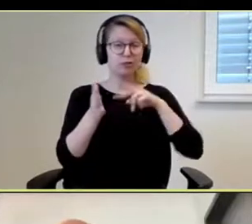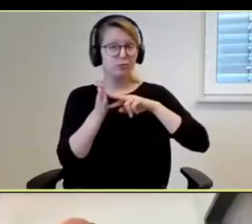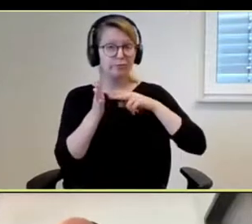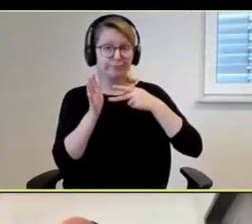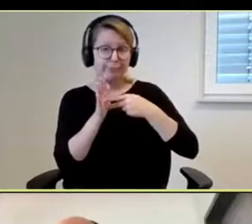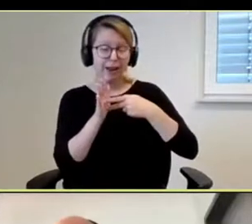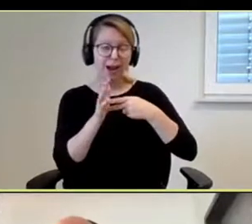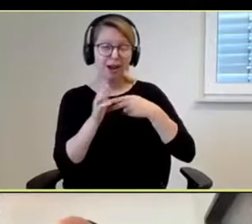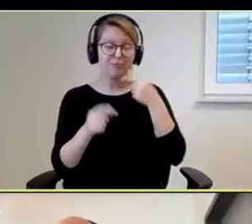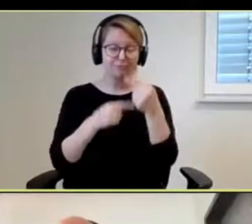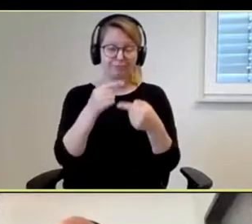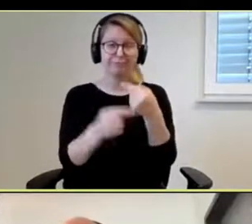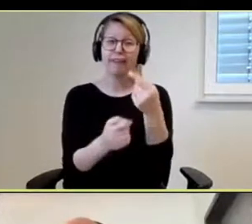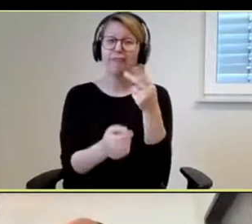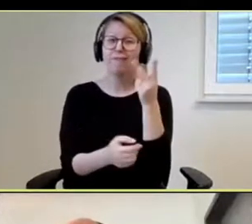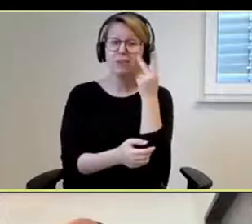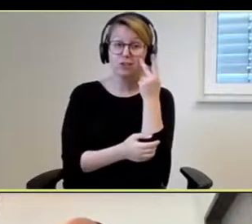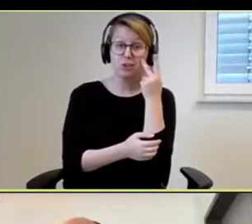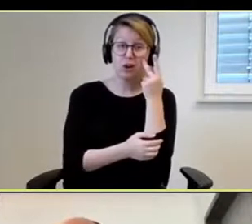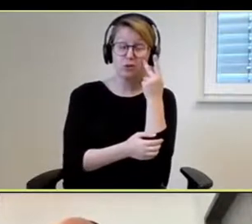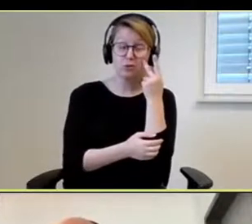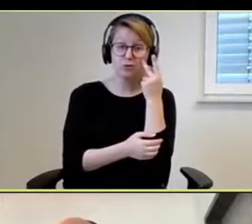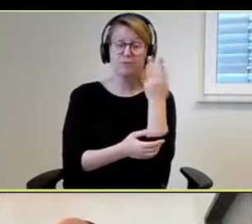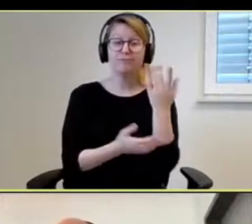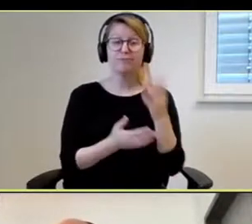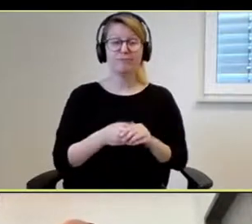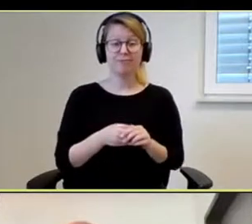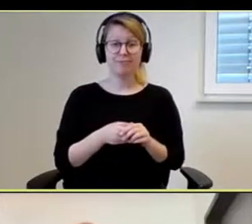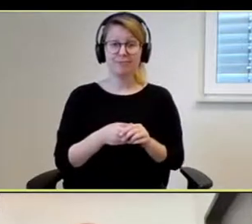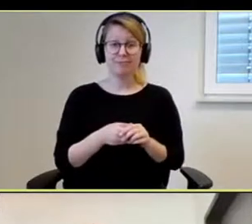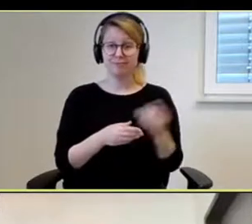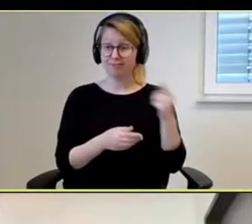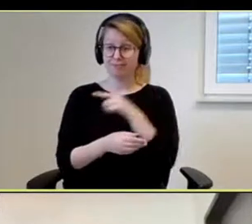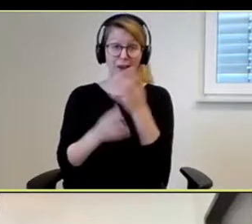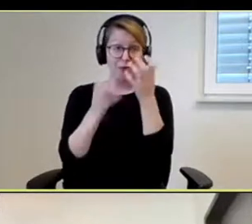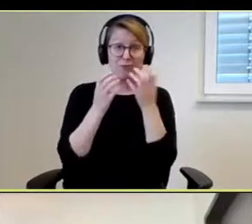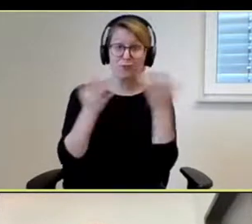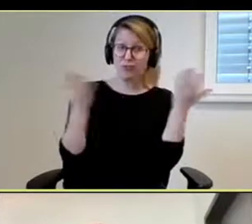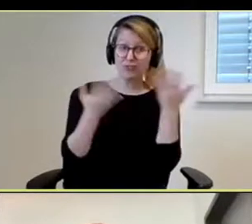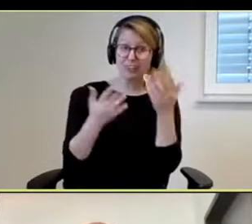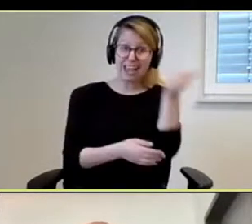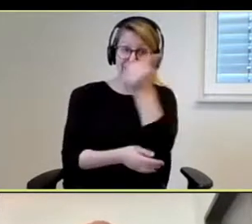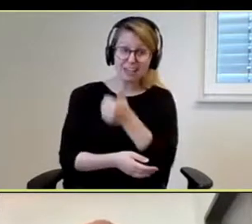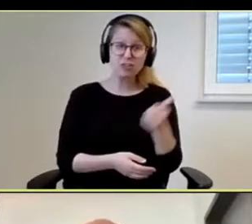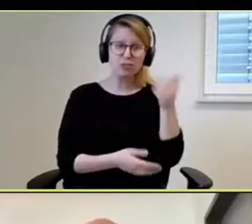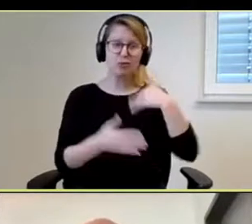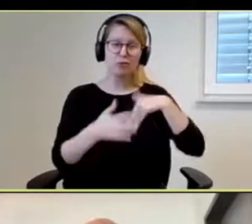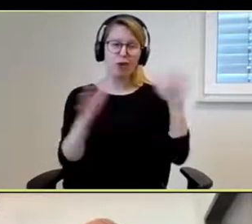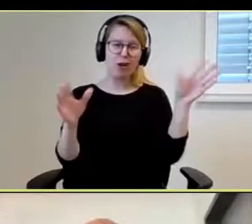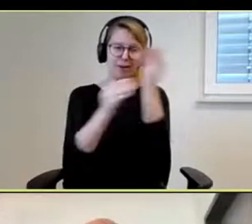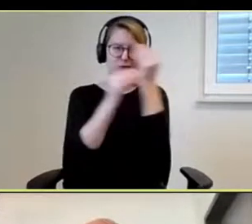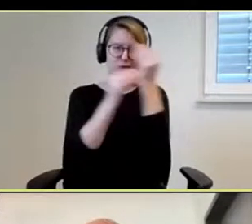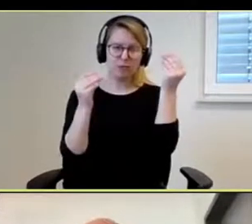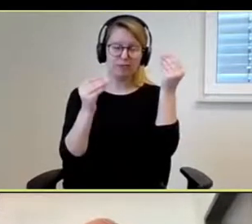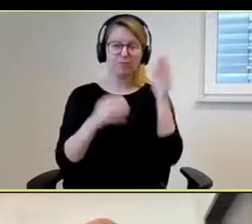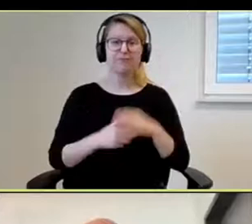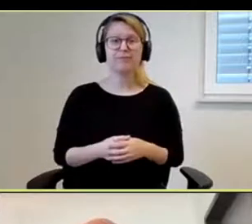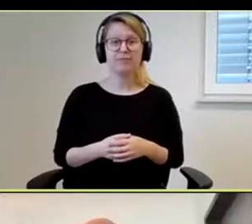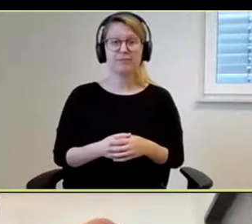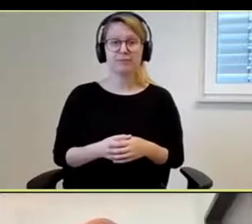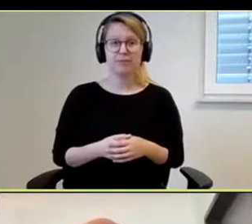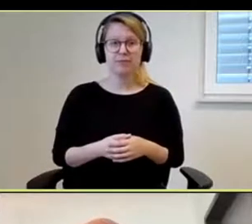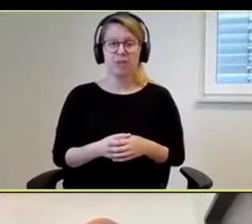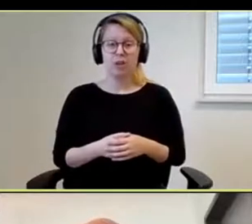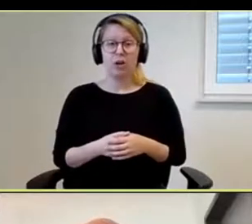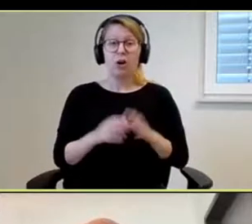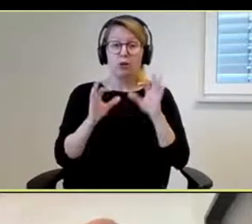Stunde. Christoph, bitte. Merci beaucoup, Karine. Bienvenue à tout le monde aujourd'hui à ce midi